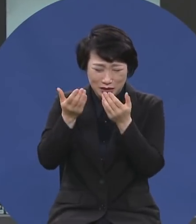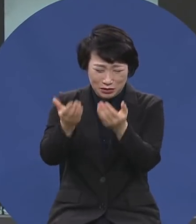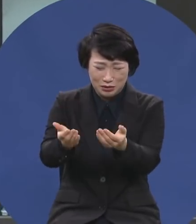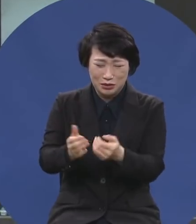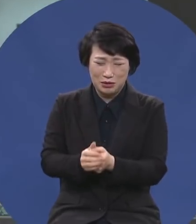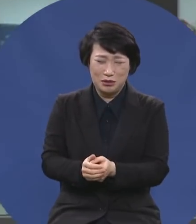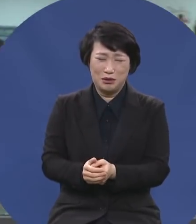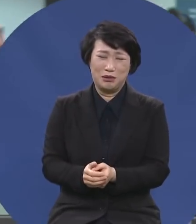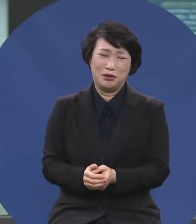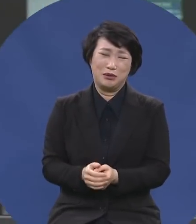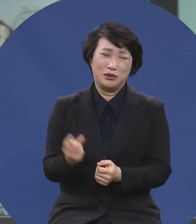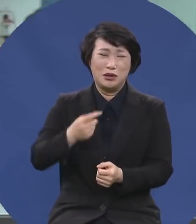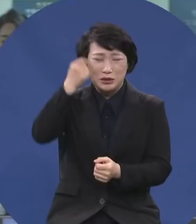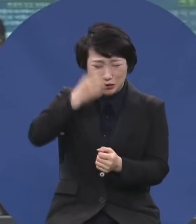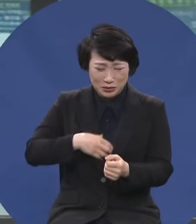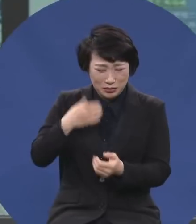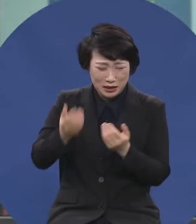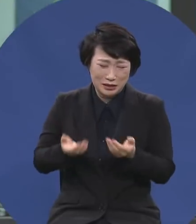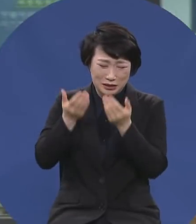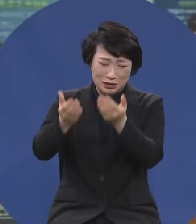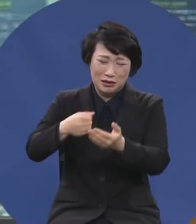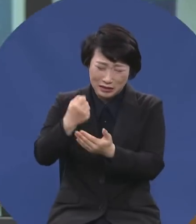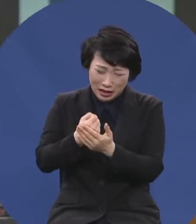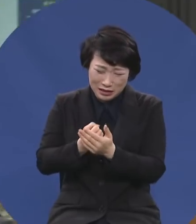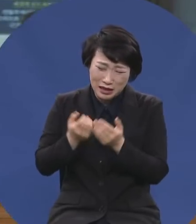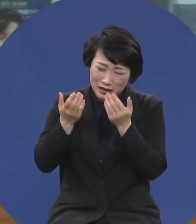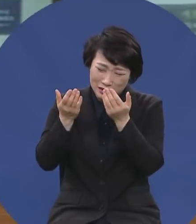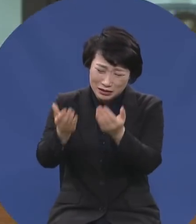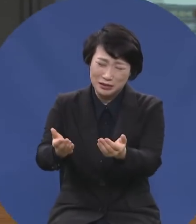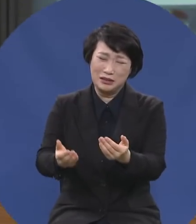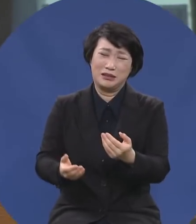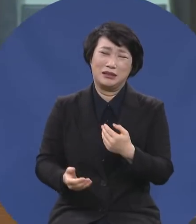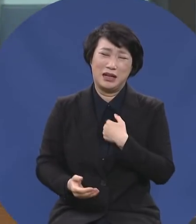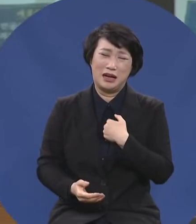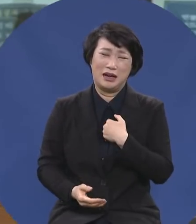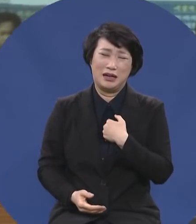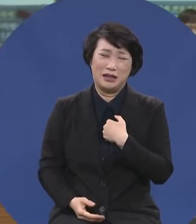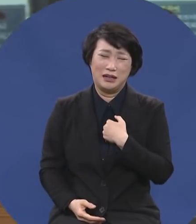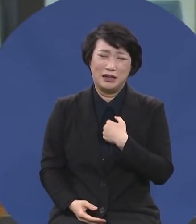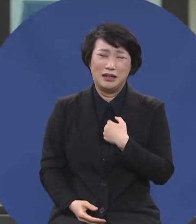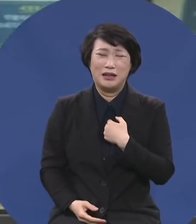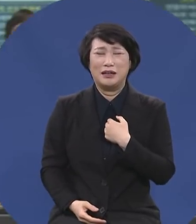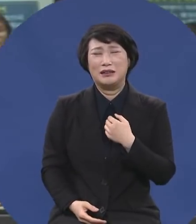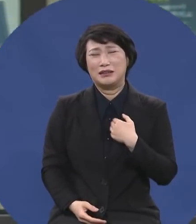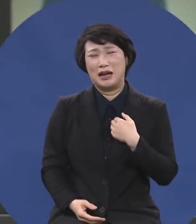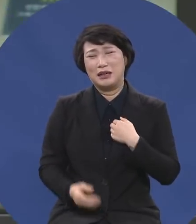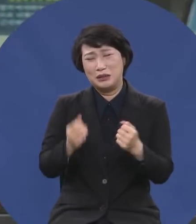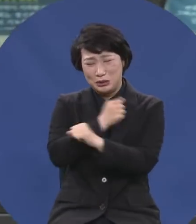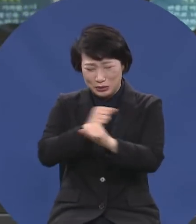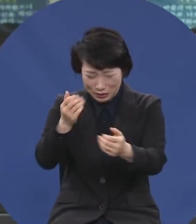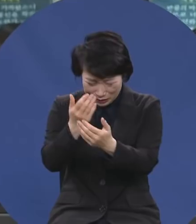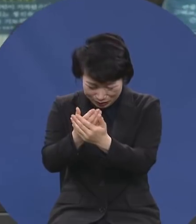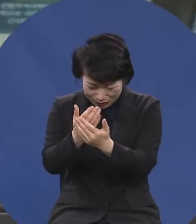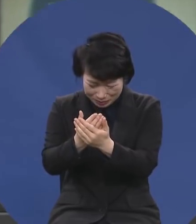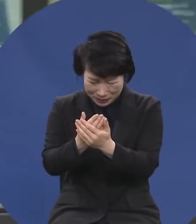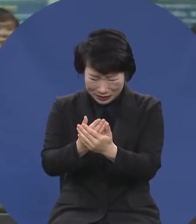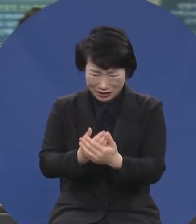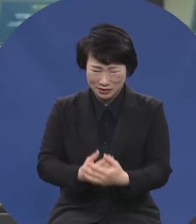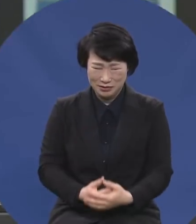하고 아버지 슬프게 하고 탄식하게 하고 아버지 아프게 했음을 용서해